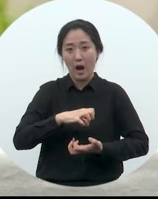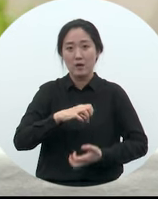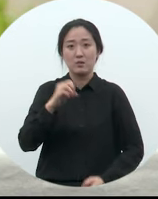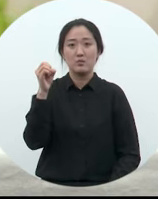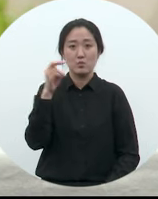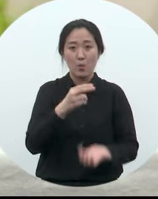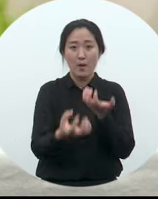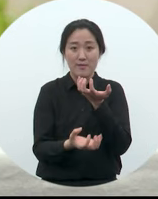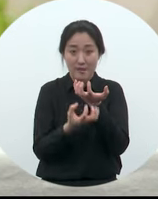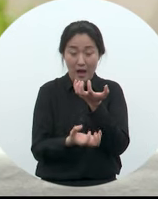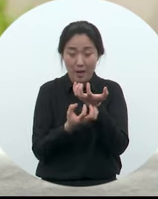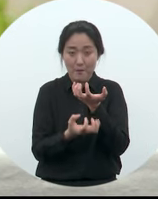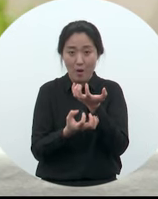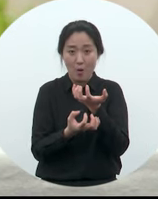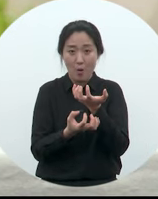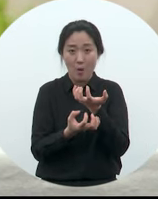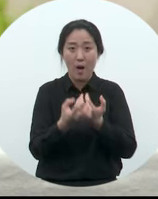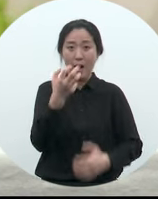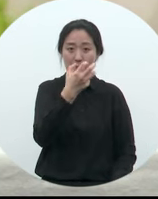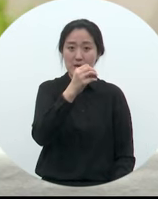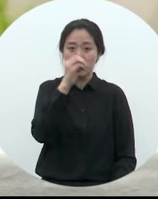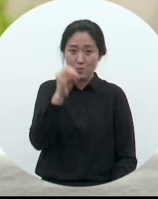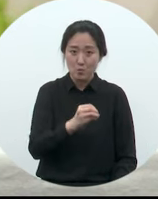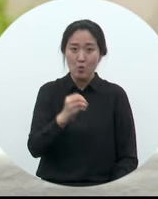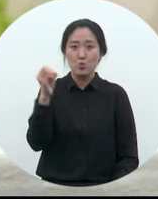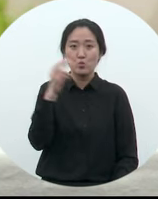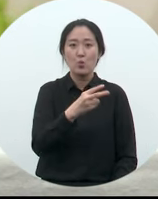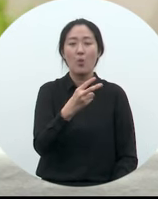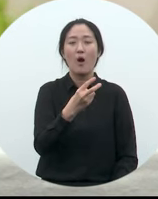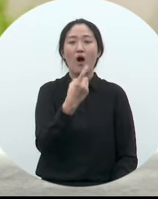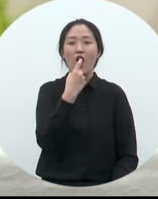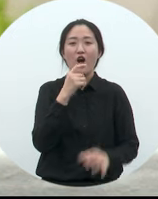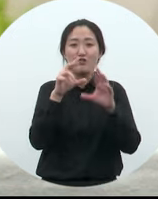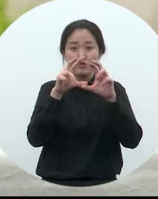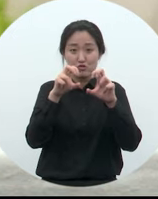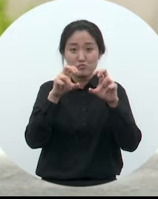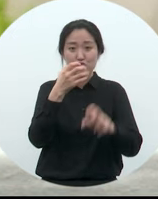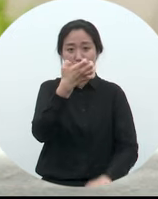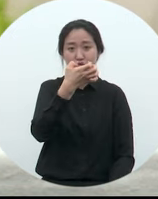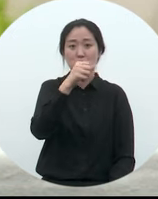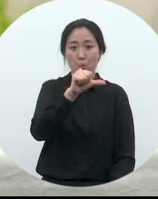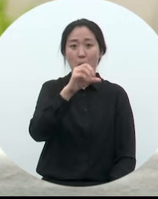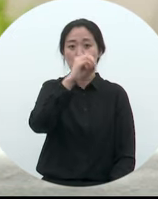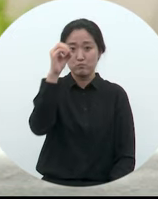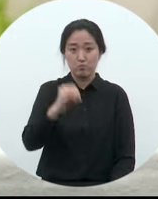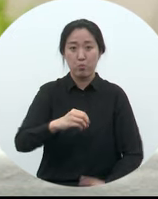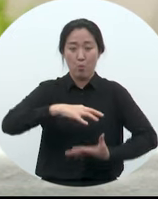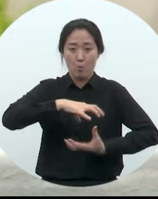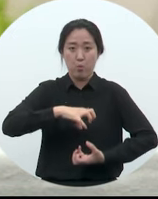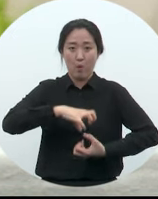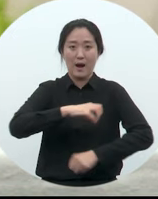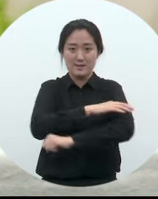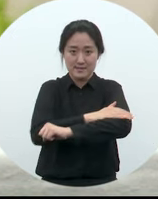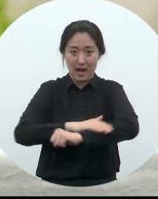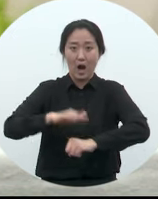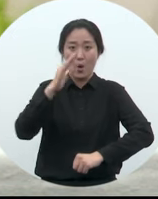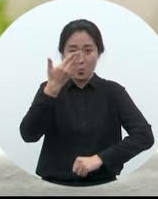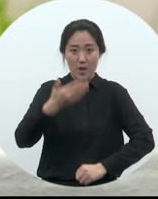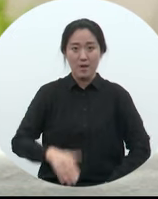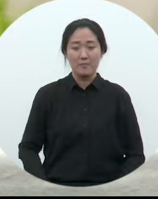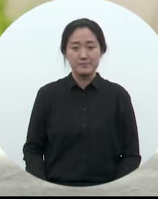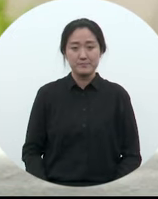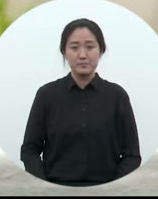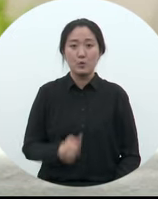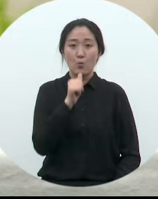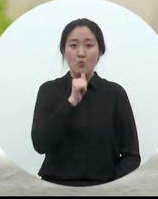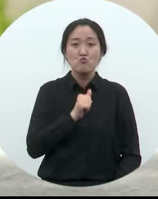삶은 콩은 70, 청국장은 85% 정도 소화 흡수가 되고 두부는 무려 95% 정도가 소화